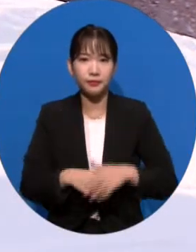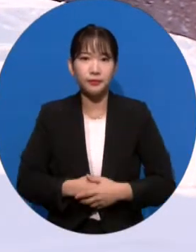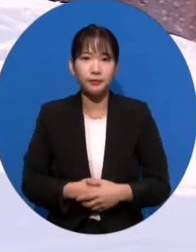김지 입니다